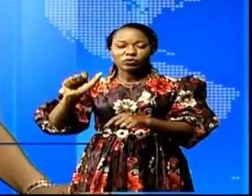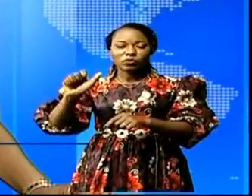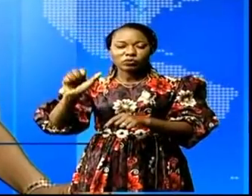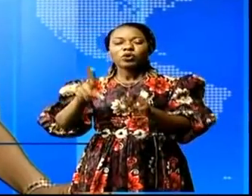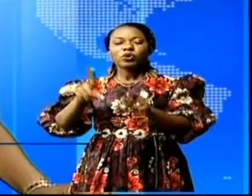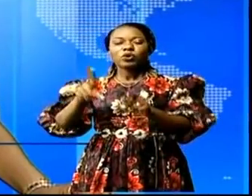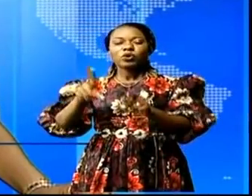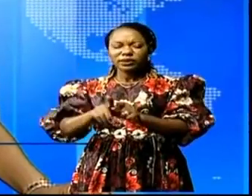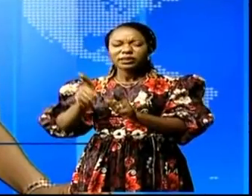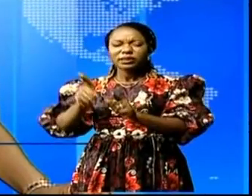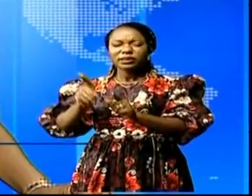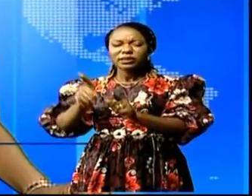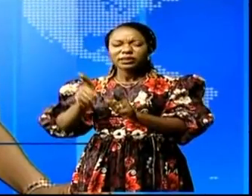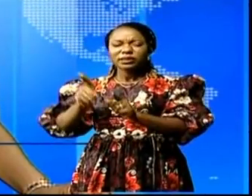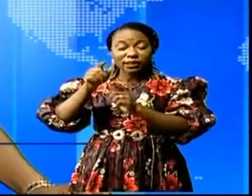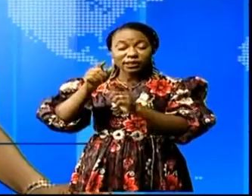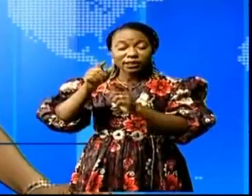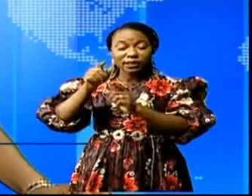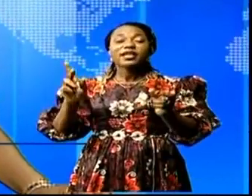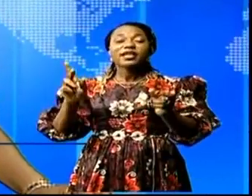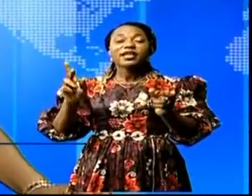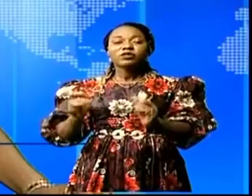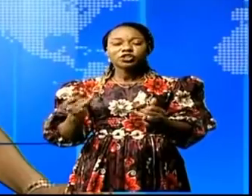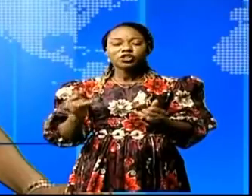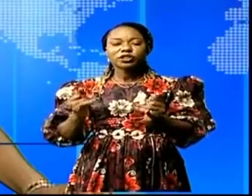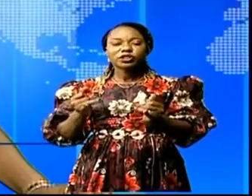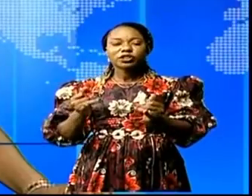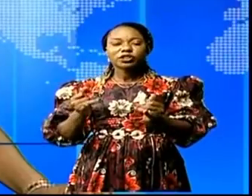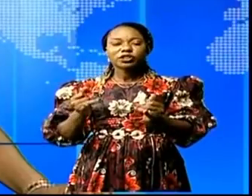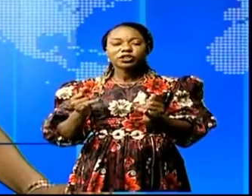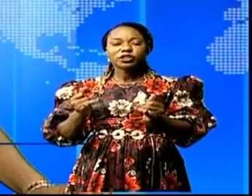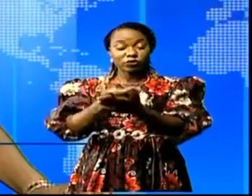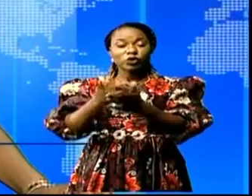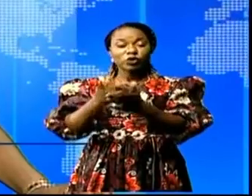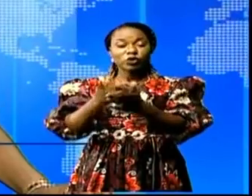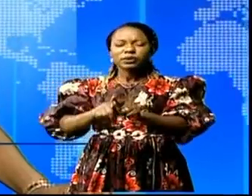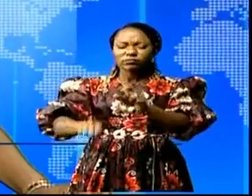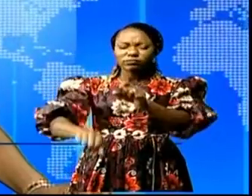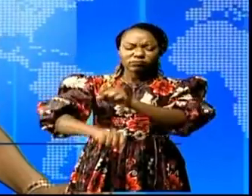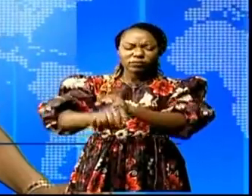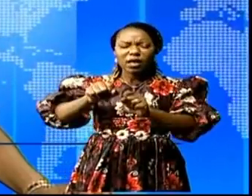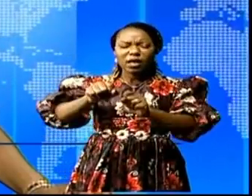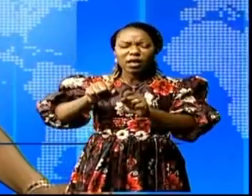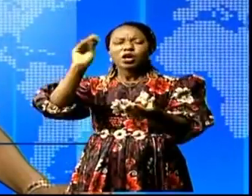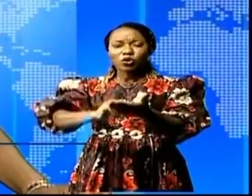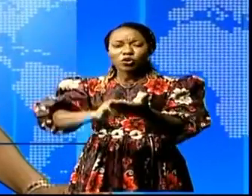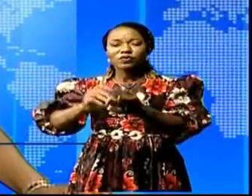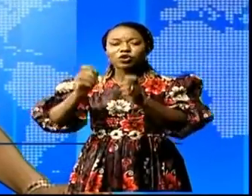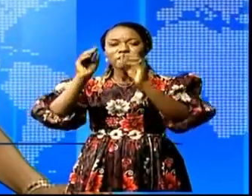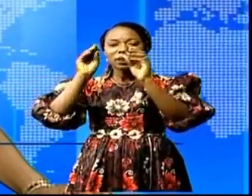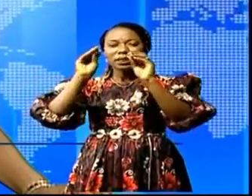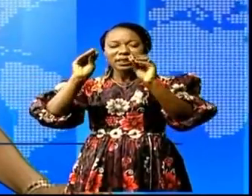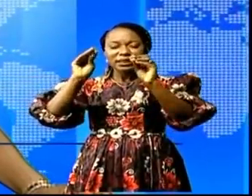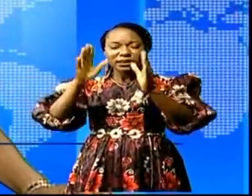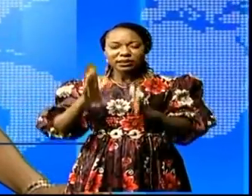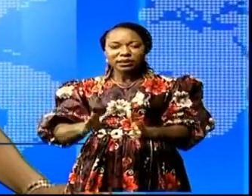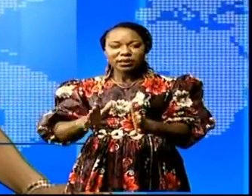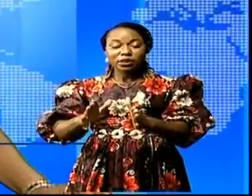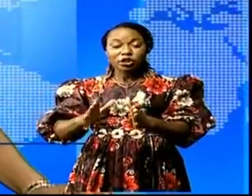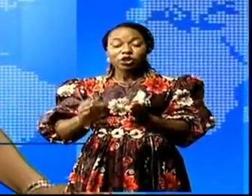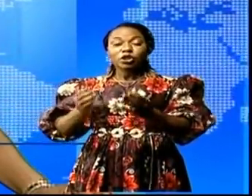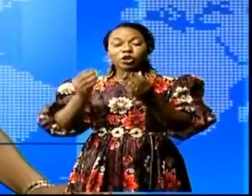en direct de matchs de football. Il a été aussi un enseignant en journalisme à l'Institut facultaire